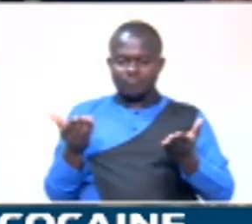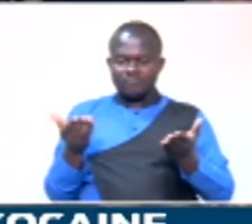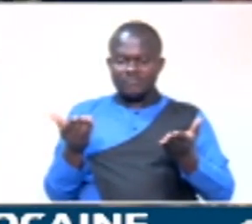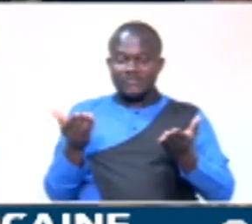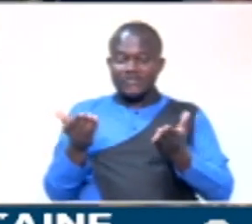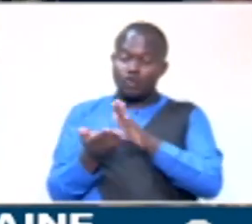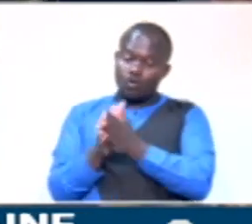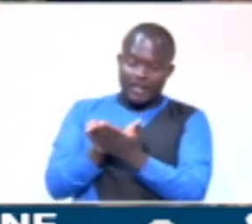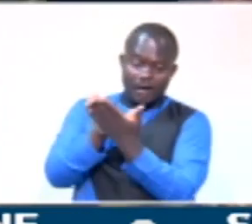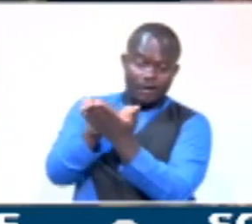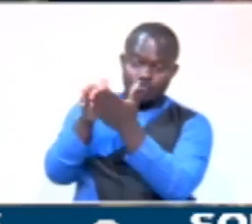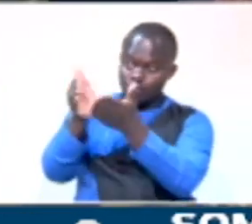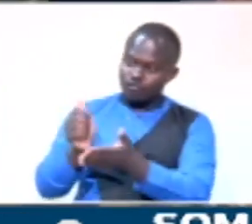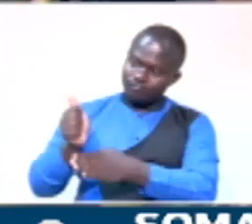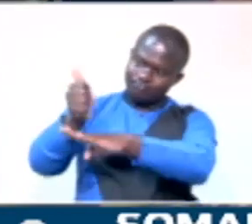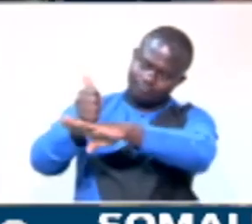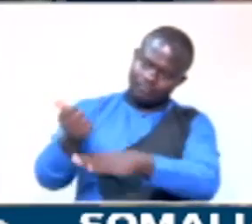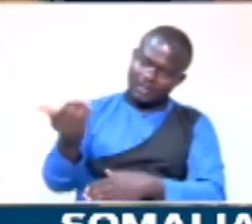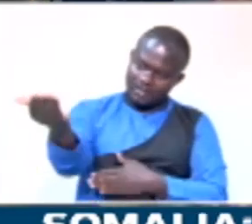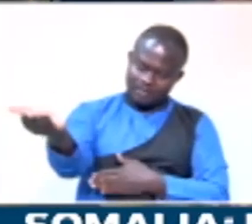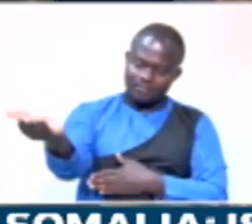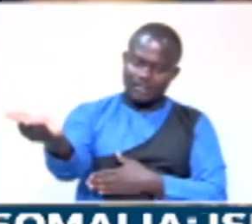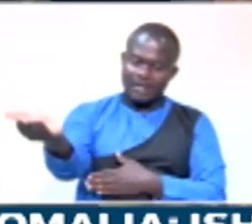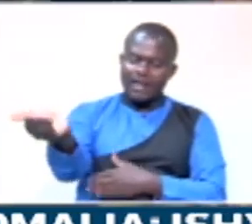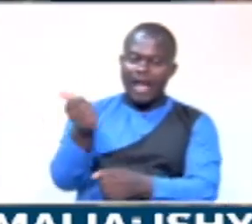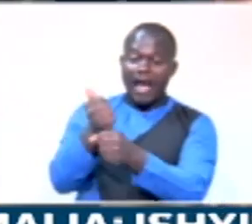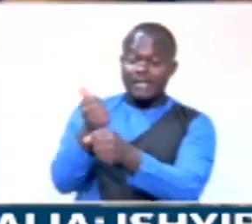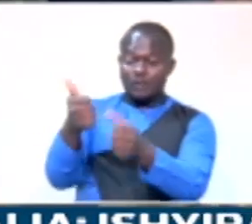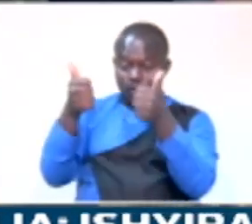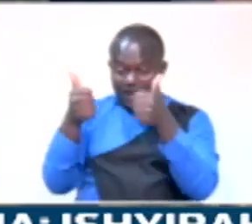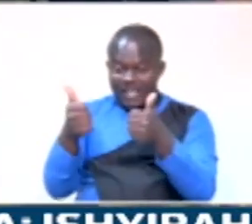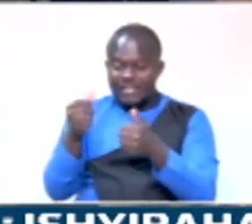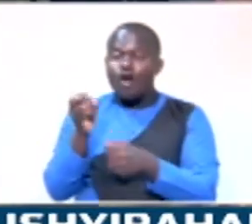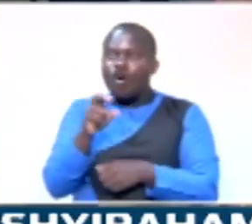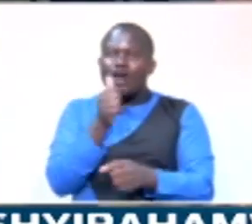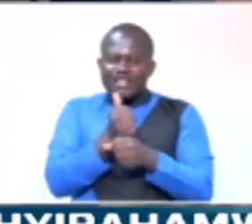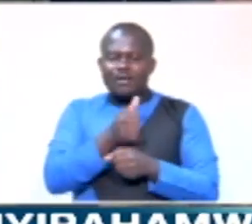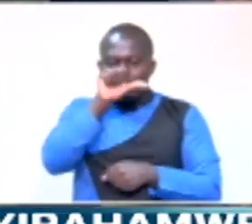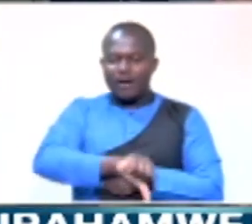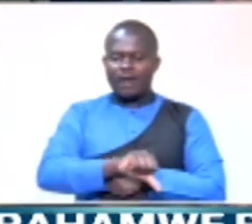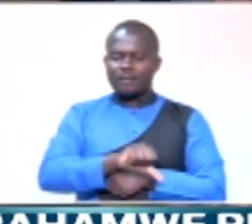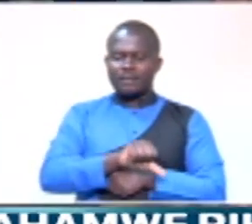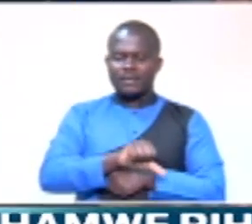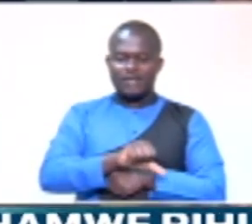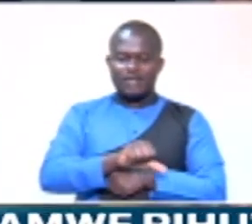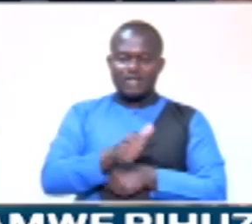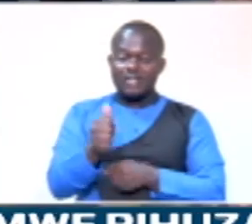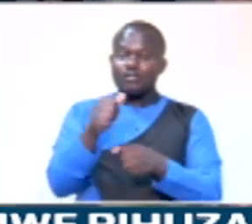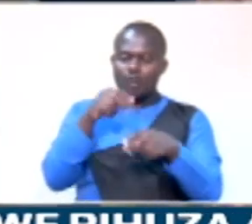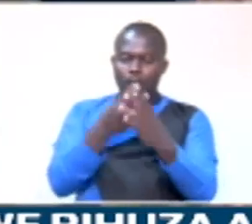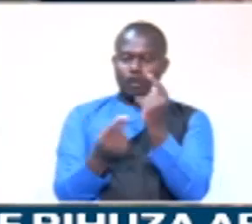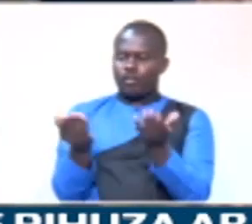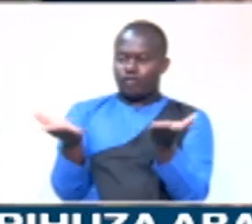Ubishyize mu maboko y'umuntu afite azabikora neza cyangwa se azabikora nabi, izo option zombi